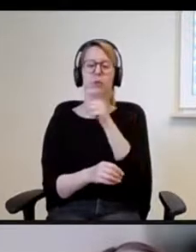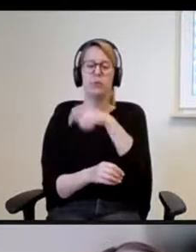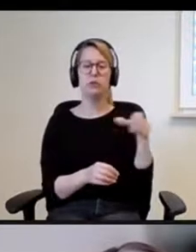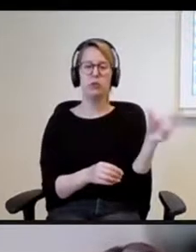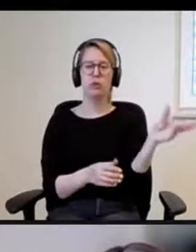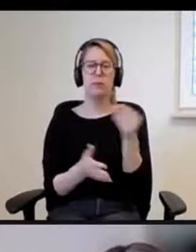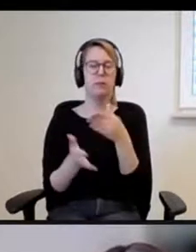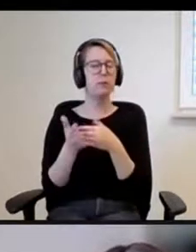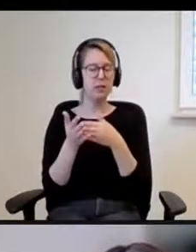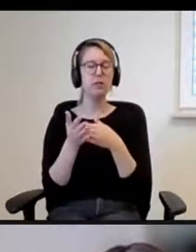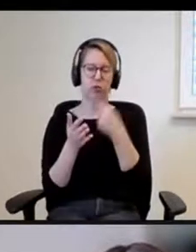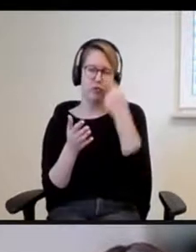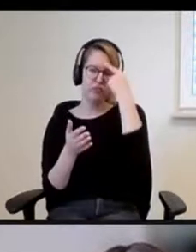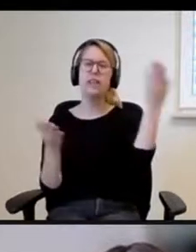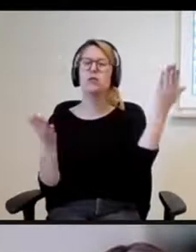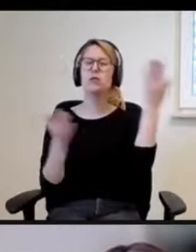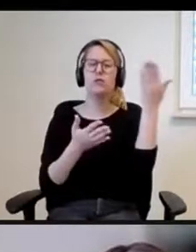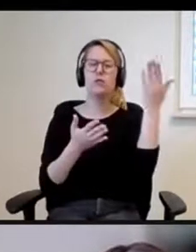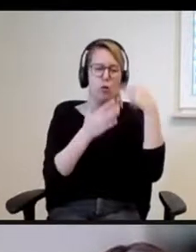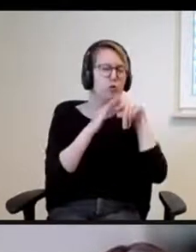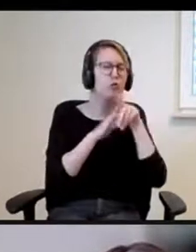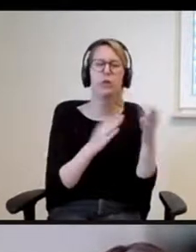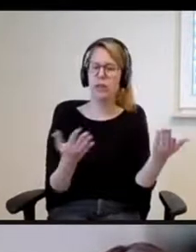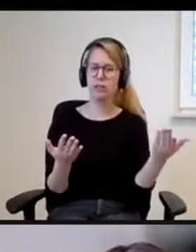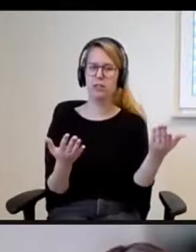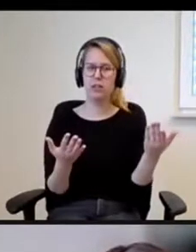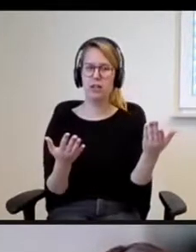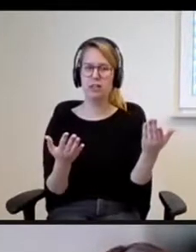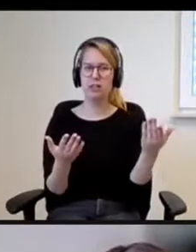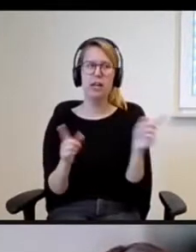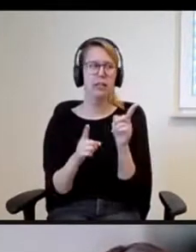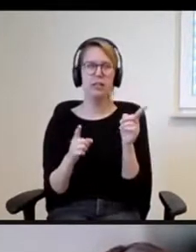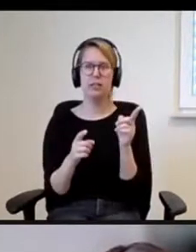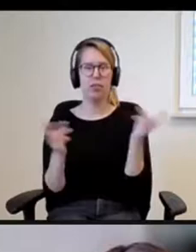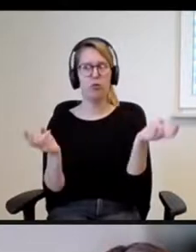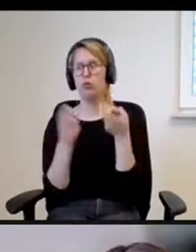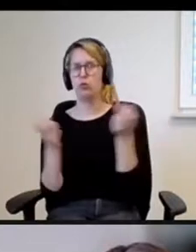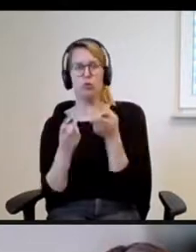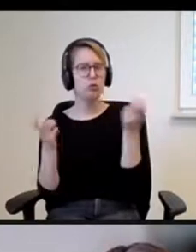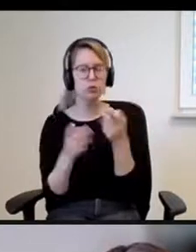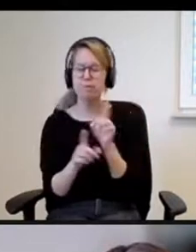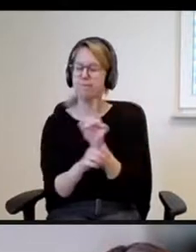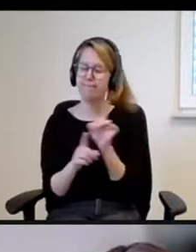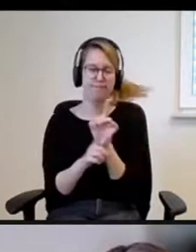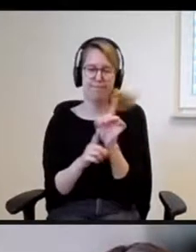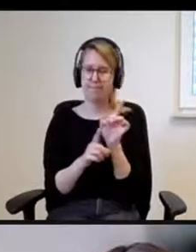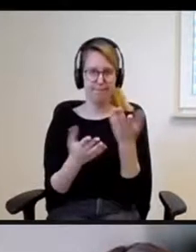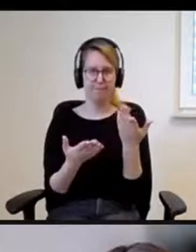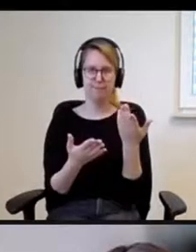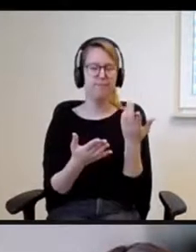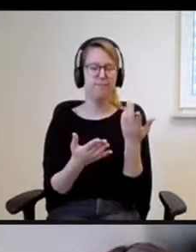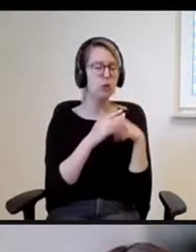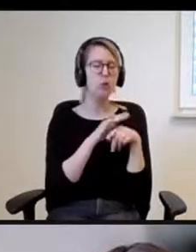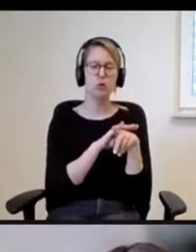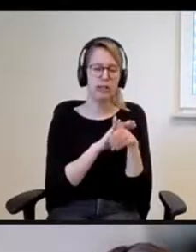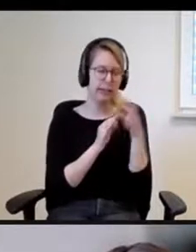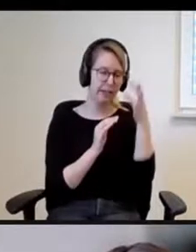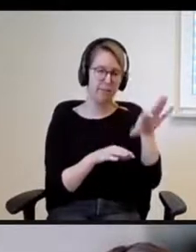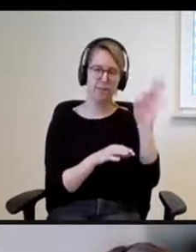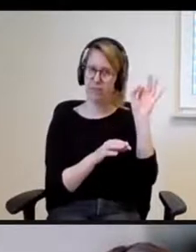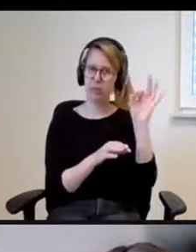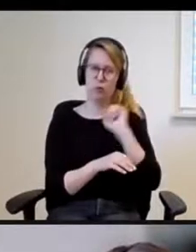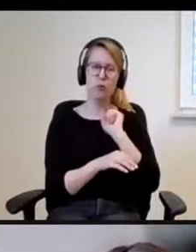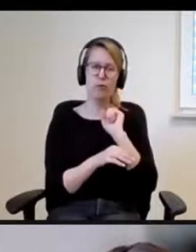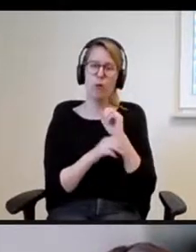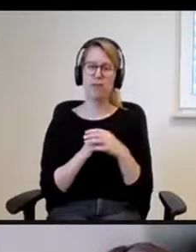muss grenzen, wo ist, dass ich dann die 11 Pfund tun, wo meine Accessibilität garantiert ist.